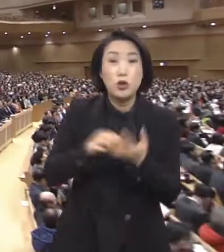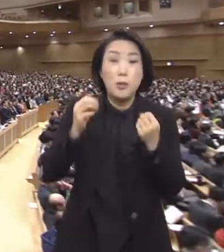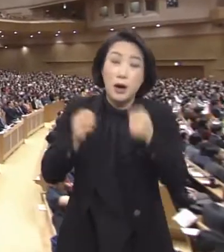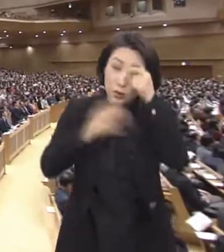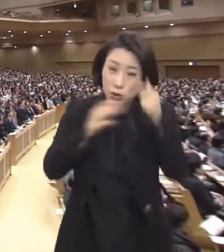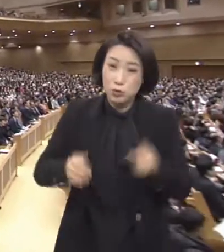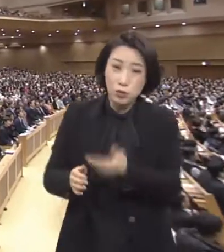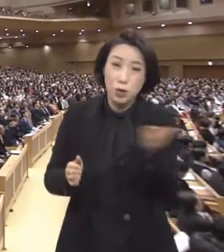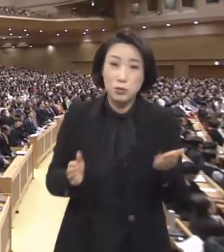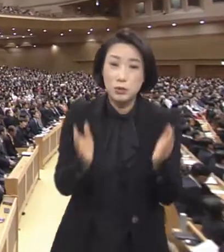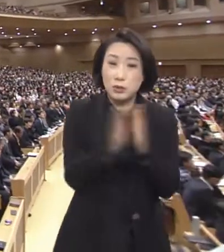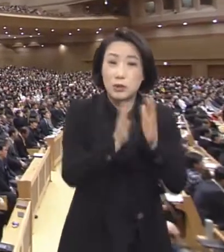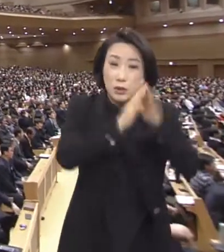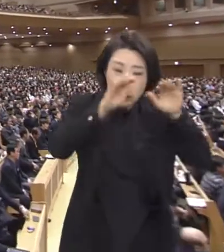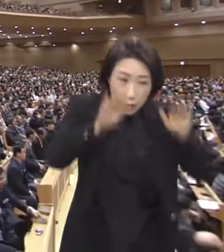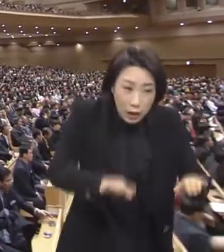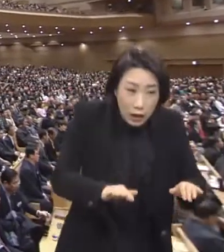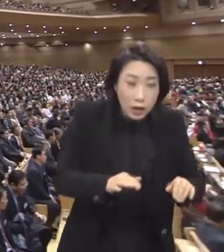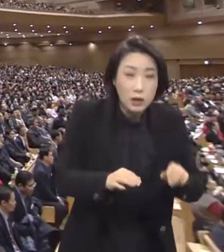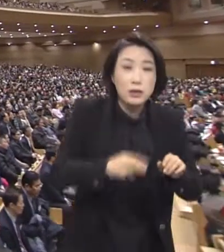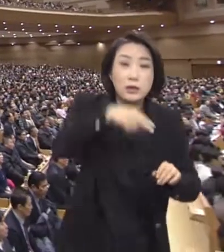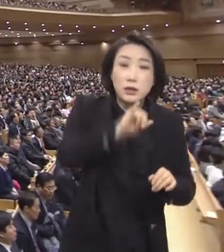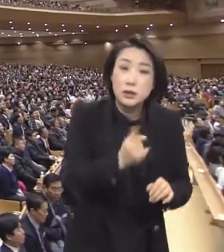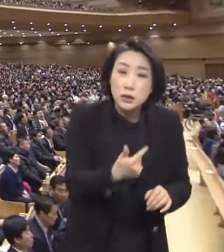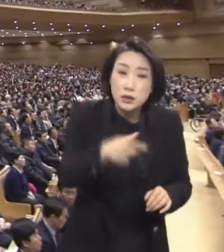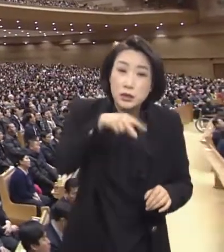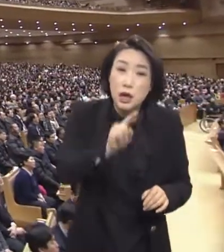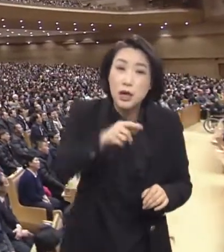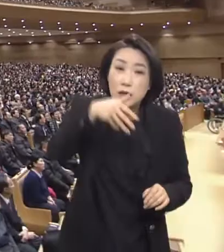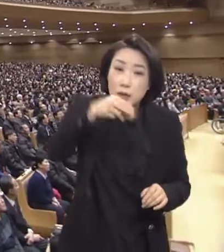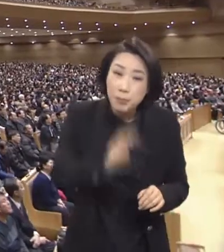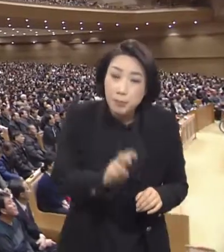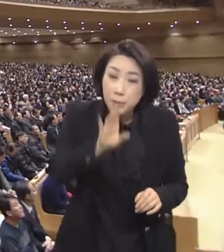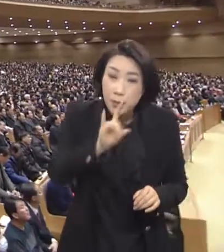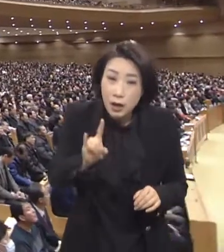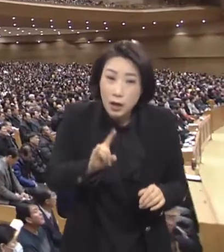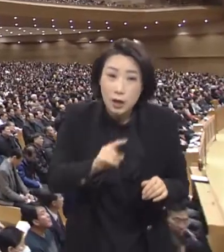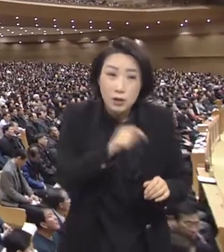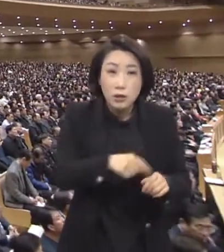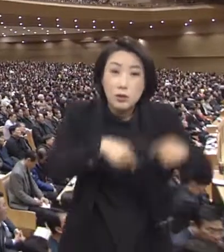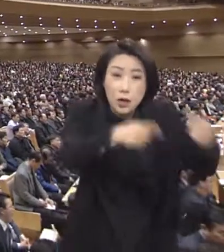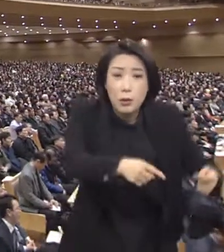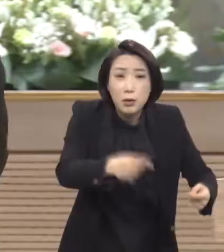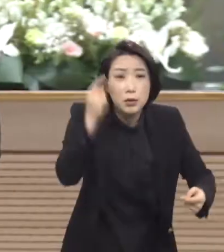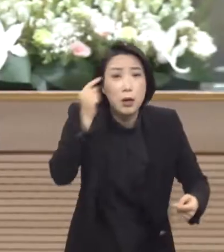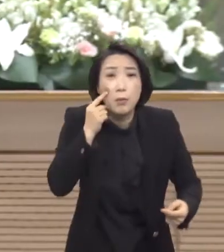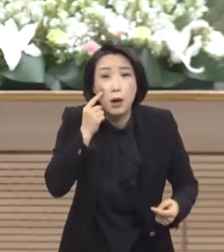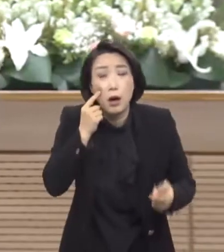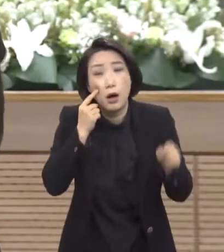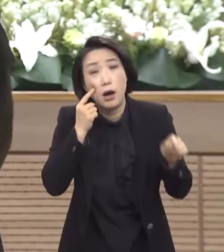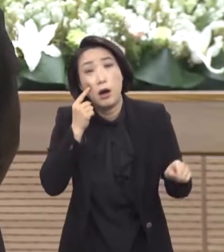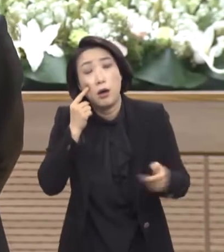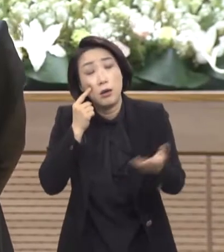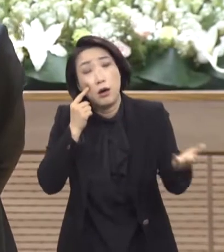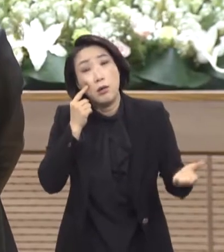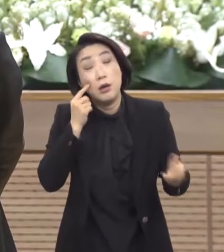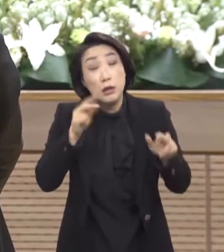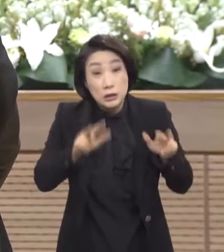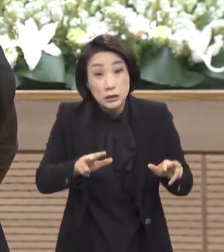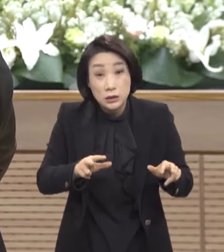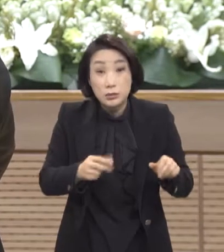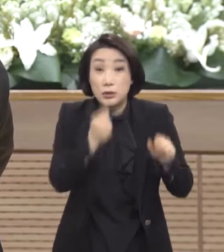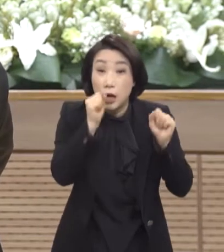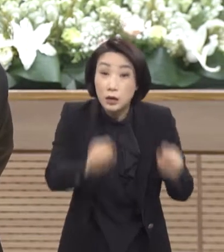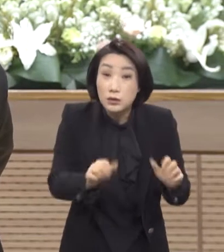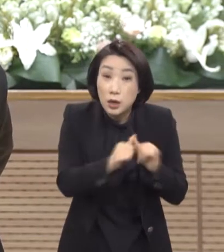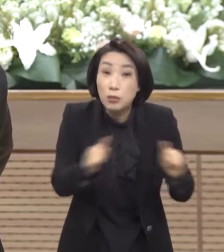교인들이 신사참배에 무릎을 꿇었던가 판단 한번 해보세요. 근데 그들이 지금